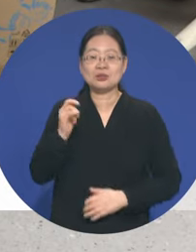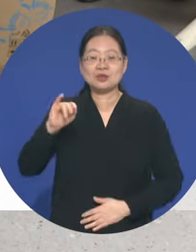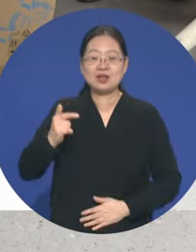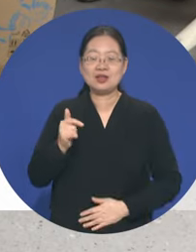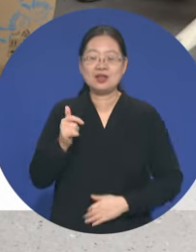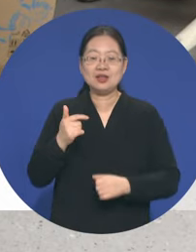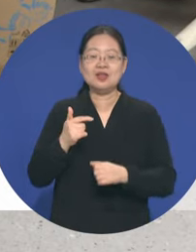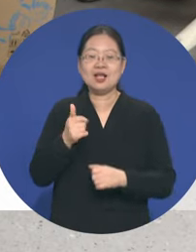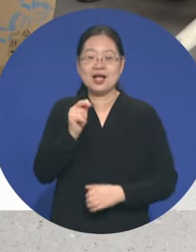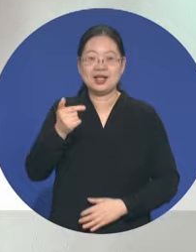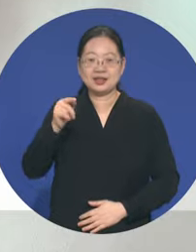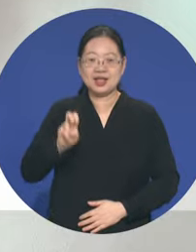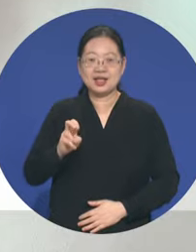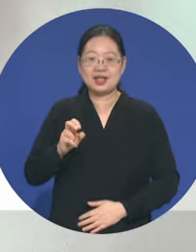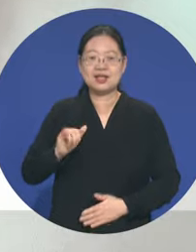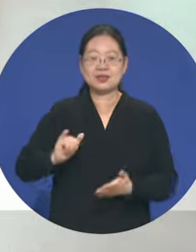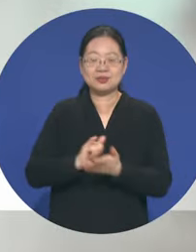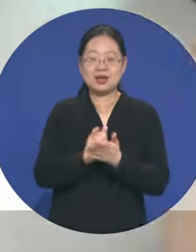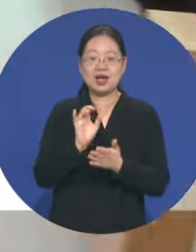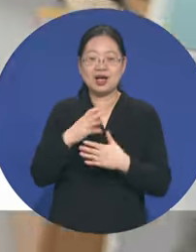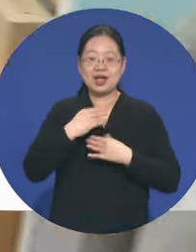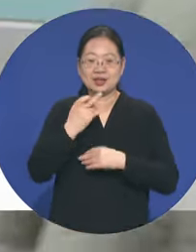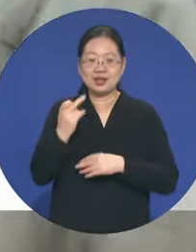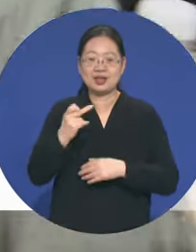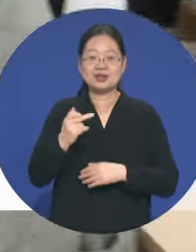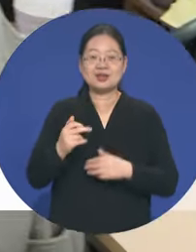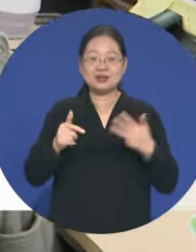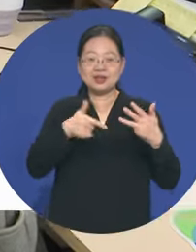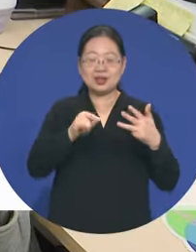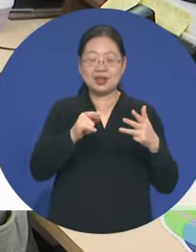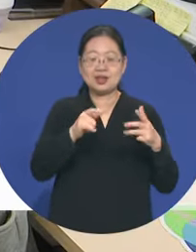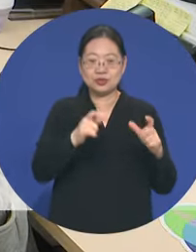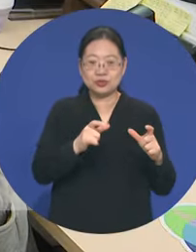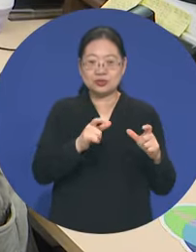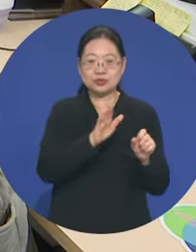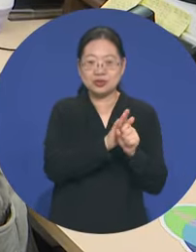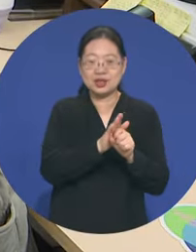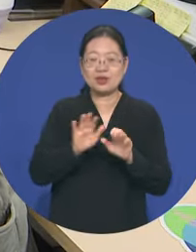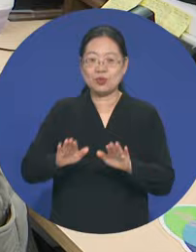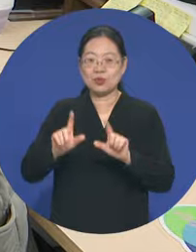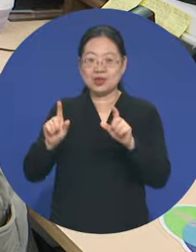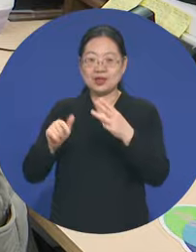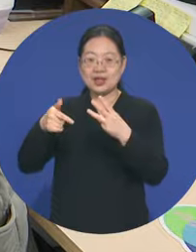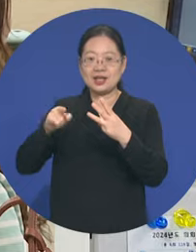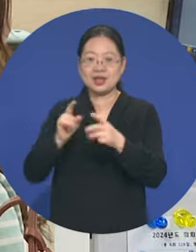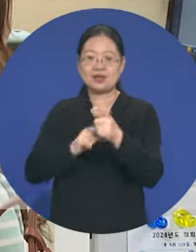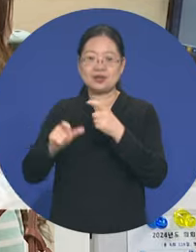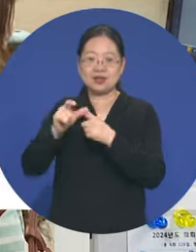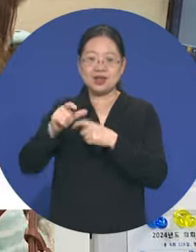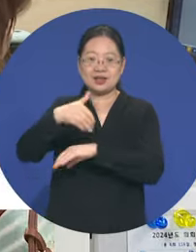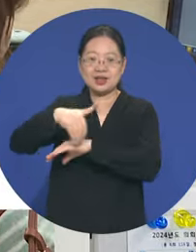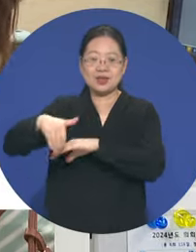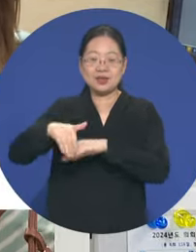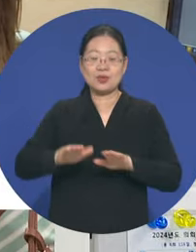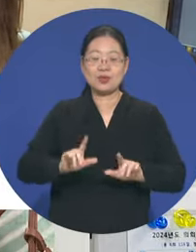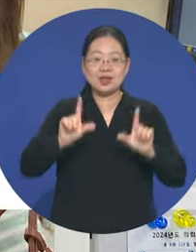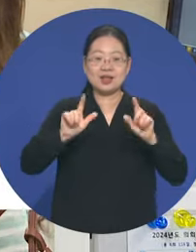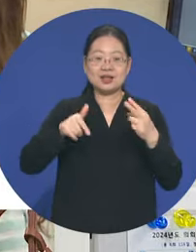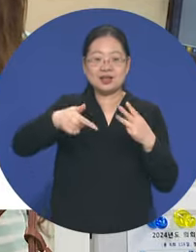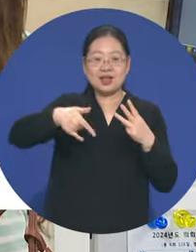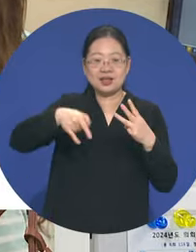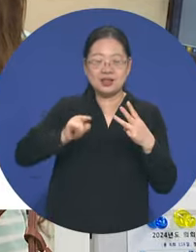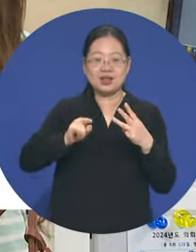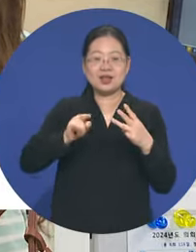등 8개 시군에서 운영 중인데 올해 3개 시군을 추가로 선정해 운영할 계획입니다. 올해는 3개소를